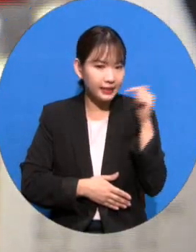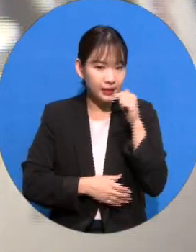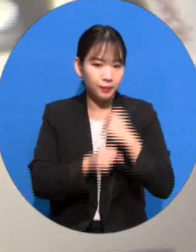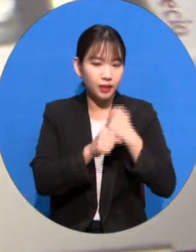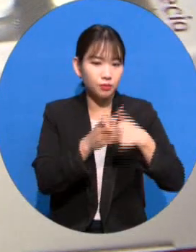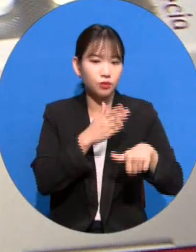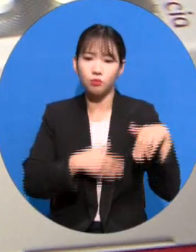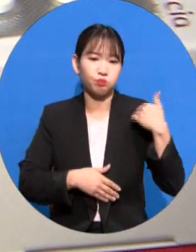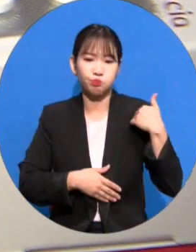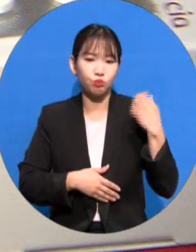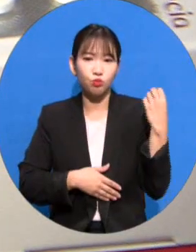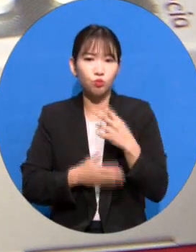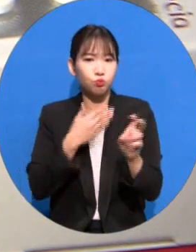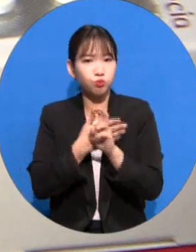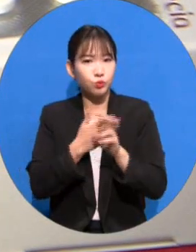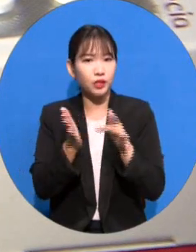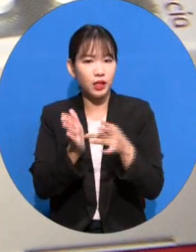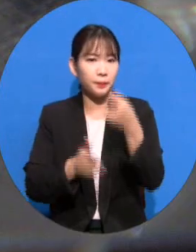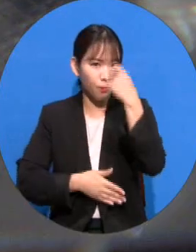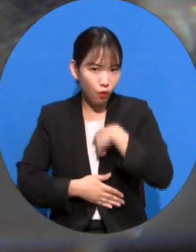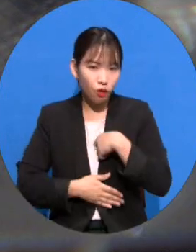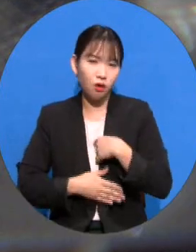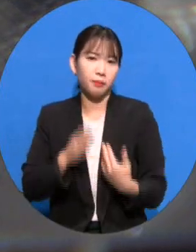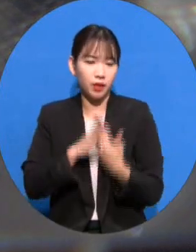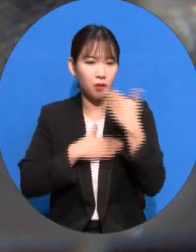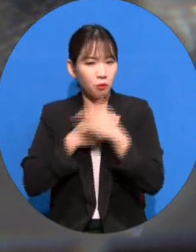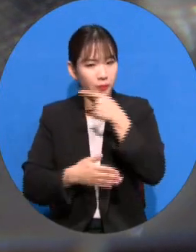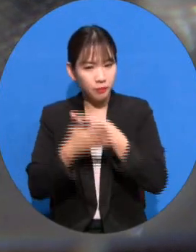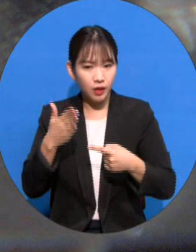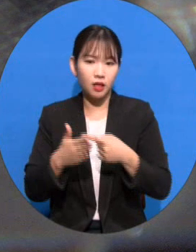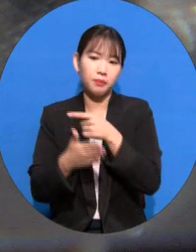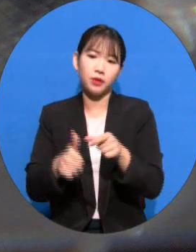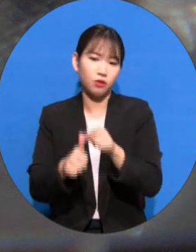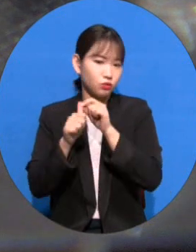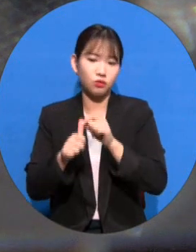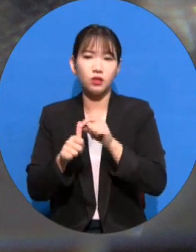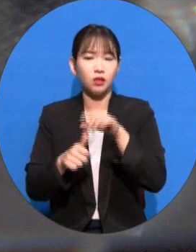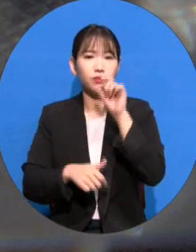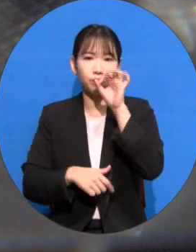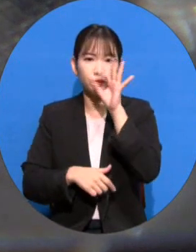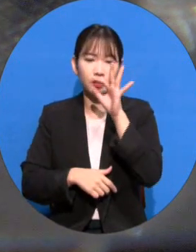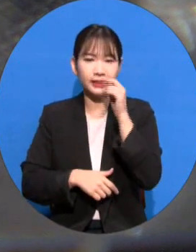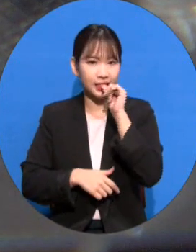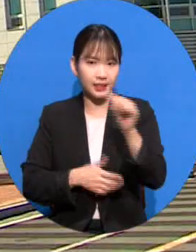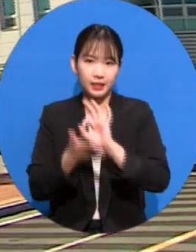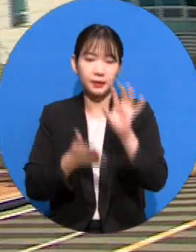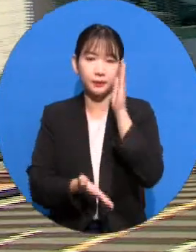또한 불법 의약품을 복용해 발생하는 부작용은 피해구제 대상이 아니므로 절대 사용하시면 안